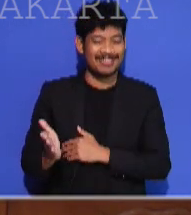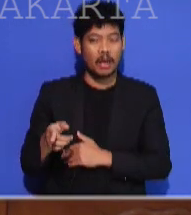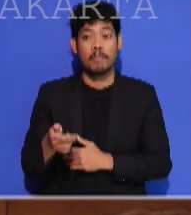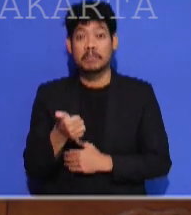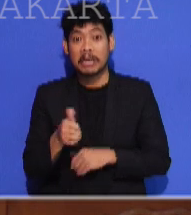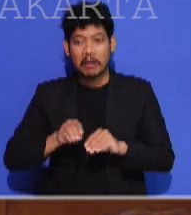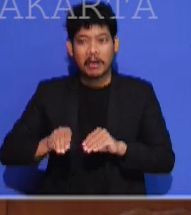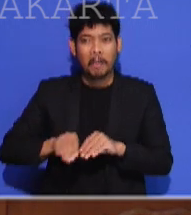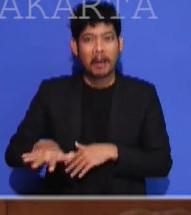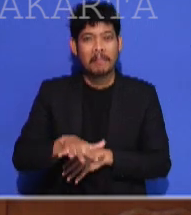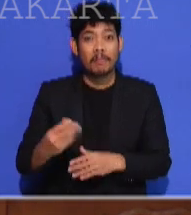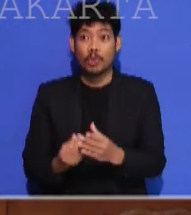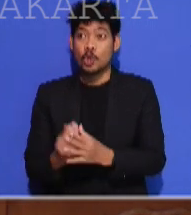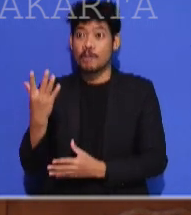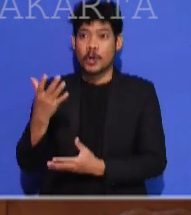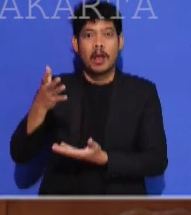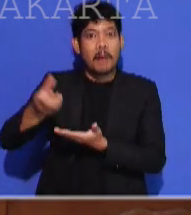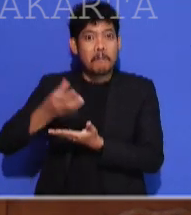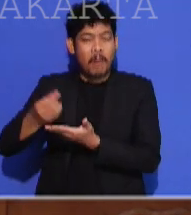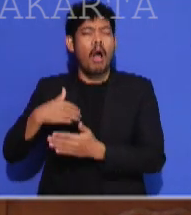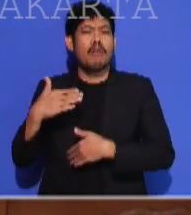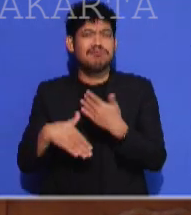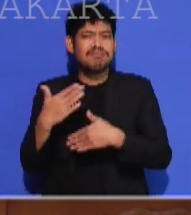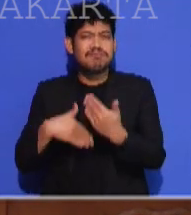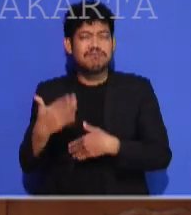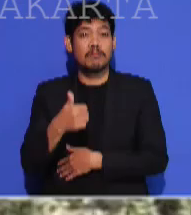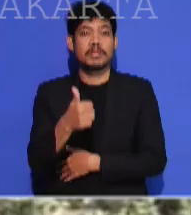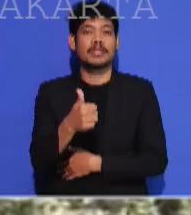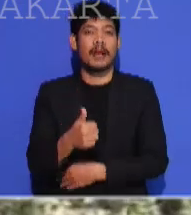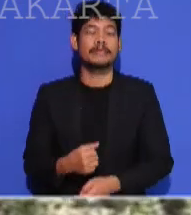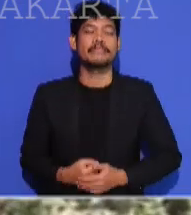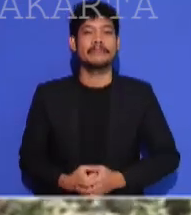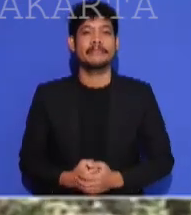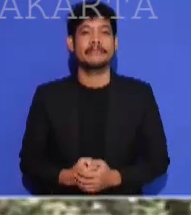sak panjang tahun lan boten gumantung kalian mongso.